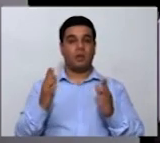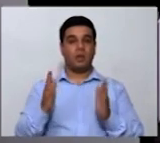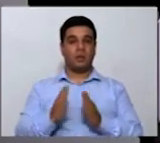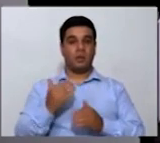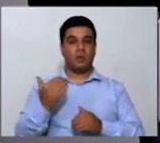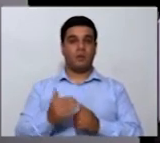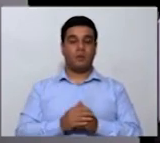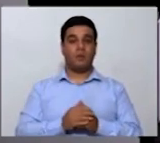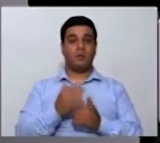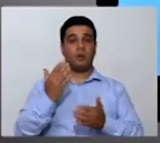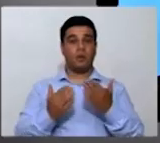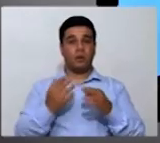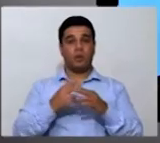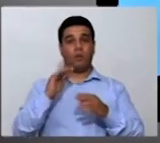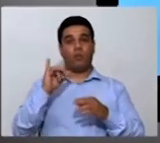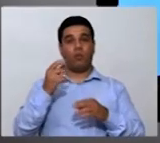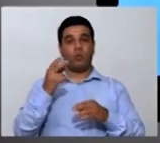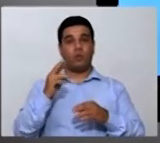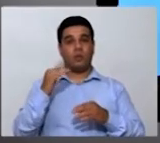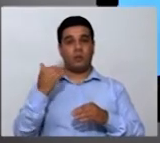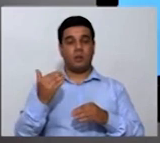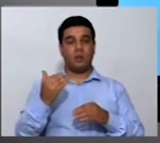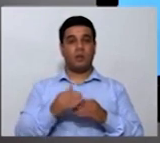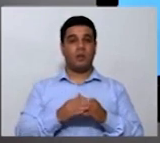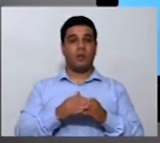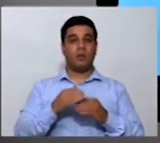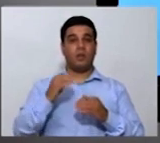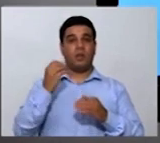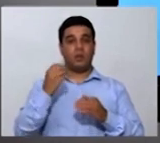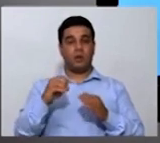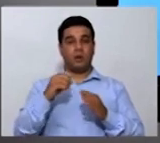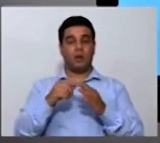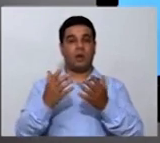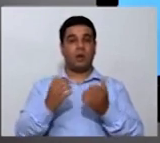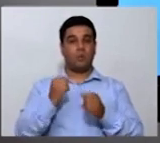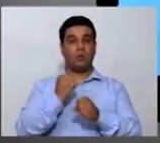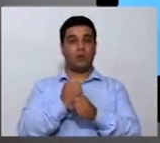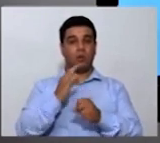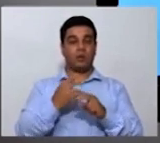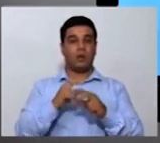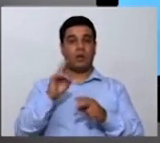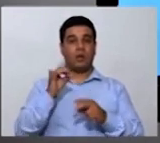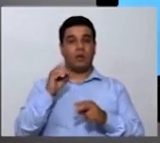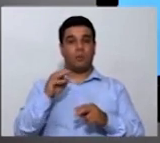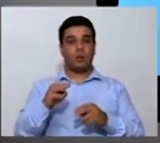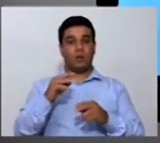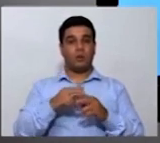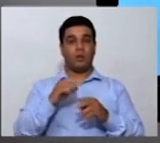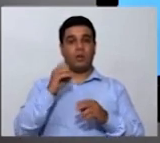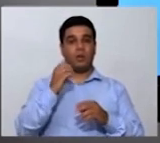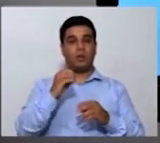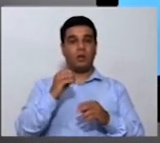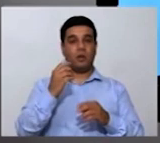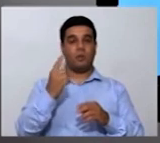kichkina. Agar funksiyaning, ya'ni y-ning qabul qiluvchi qiymatlari